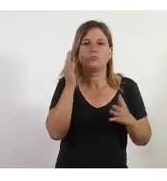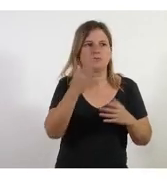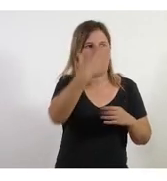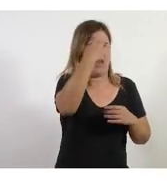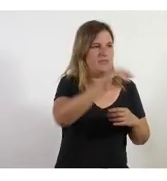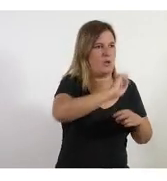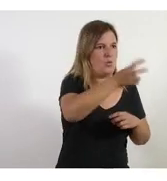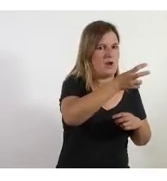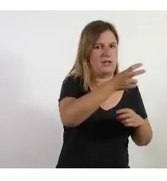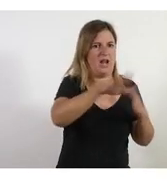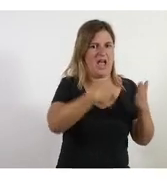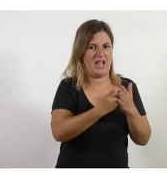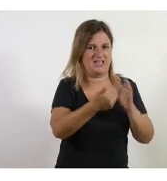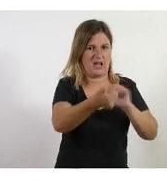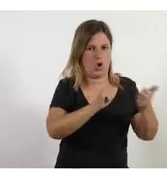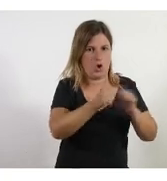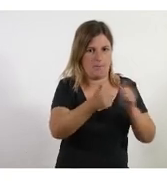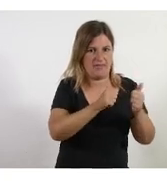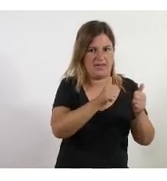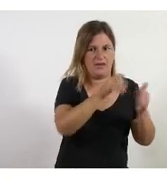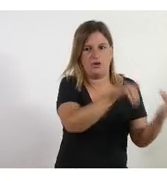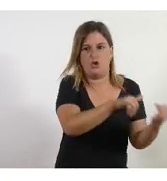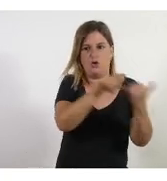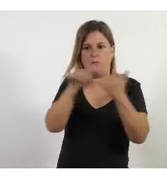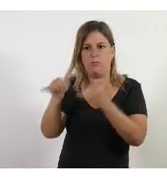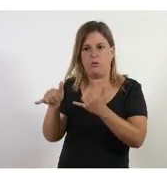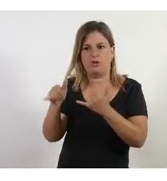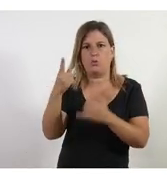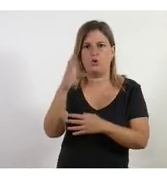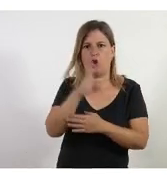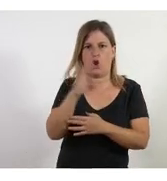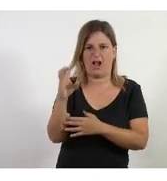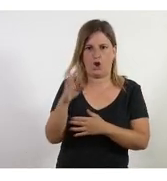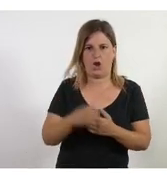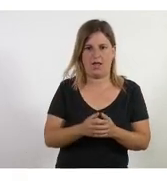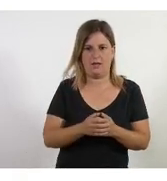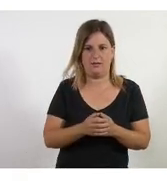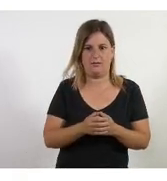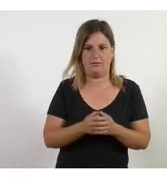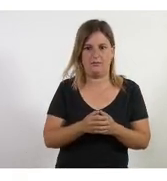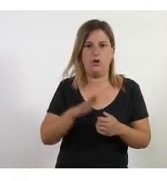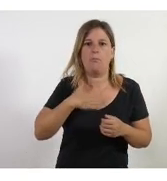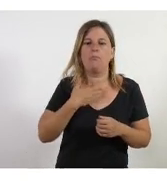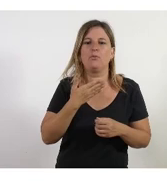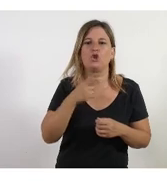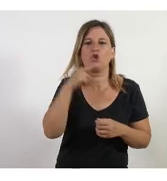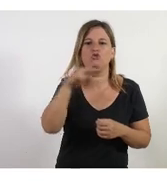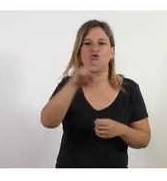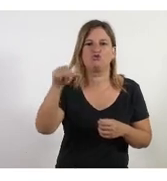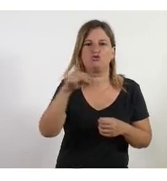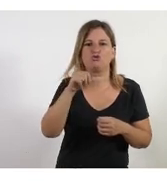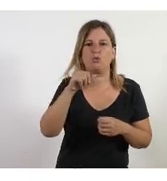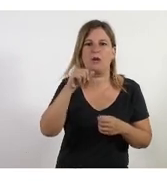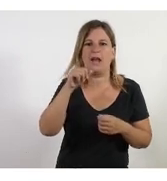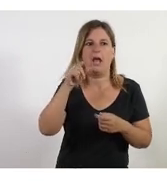va sortir el comandant de l'avió i li porten a la dona una Coca-Cola. A la millor és que li ha baixat el sucre. I